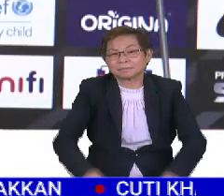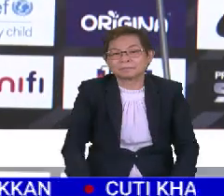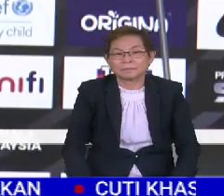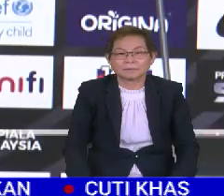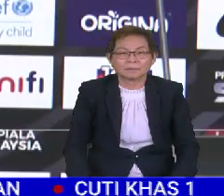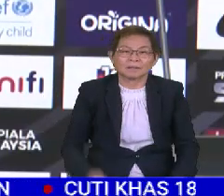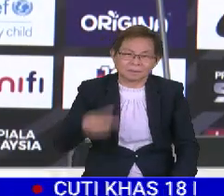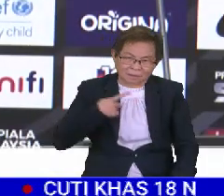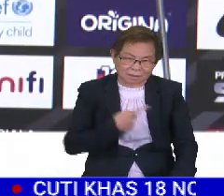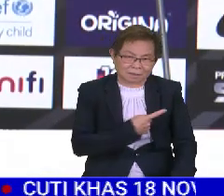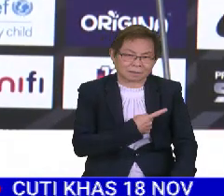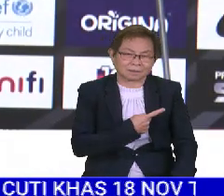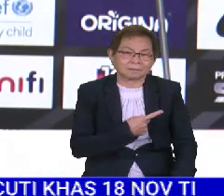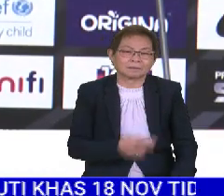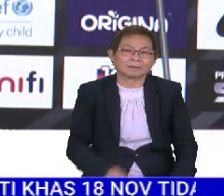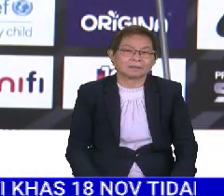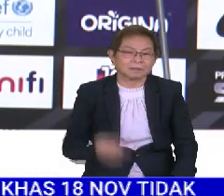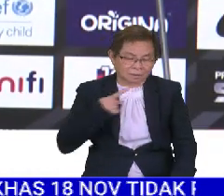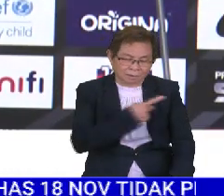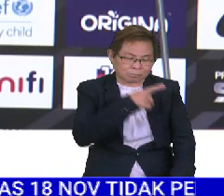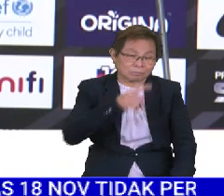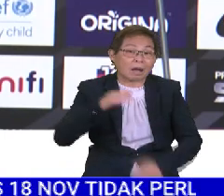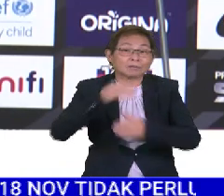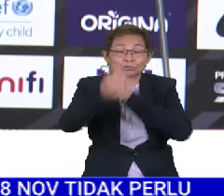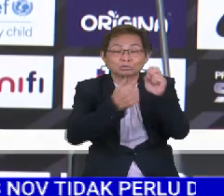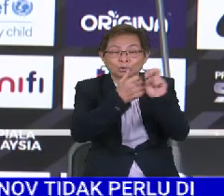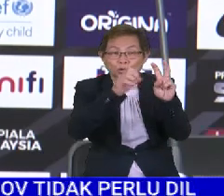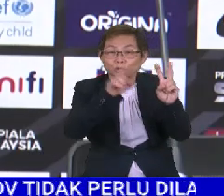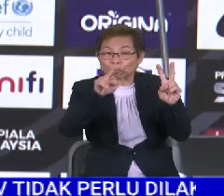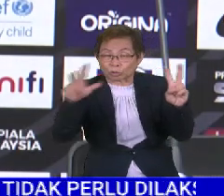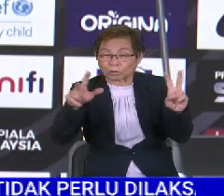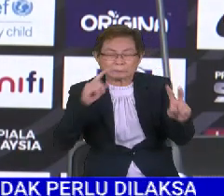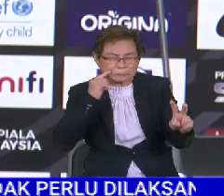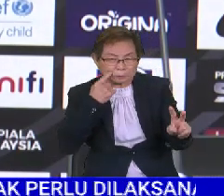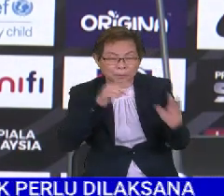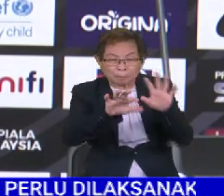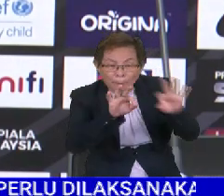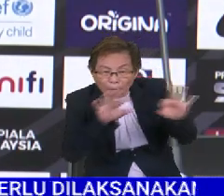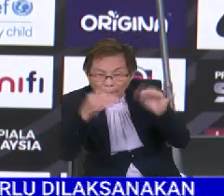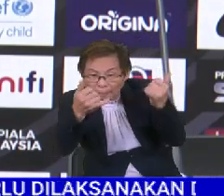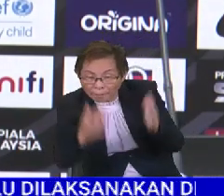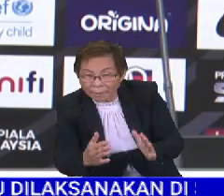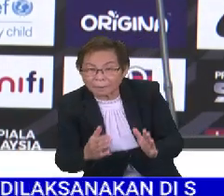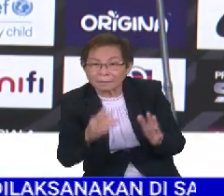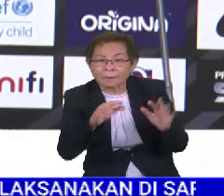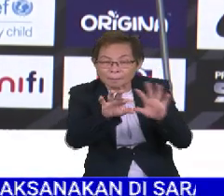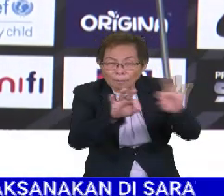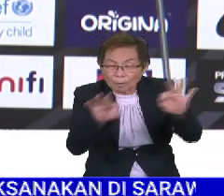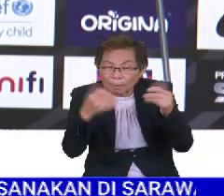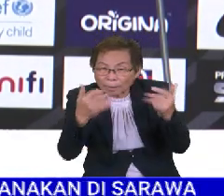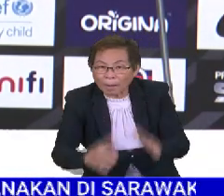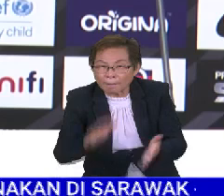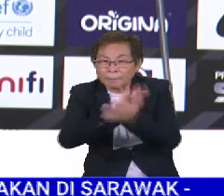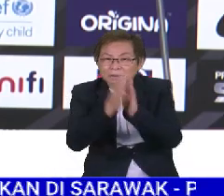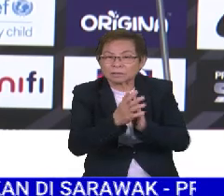Next year, kita kena serius tentang pemilihan pemain, terutamanya pemain pos, sebab dia